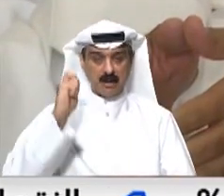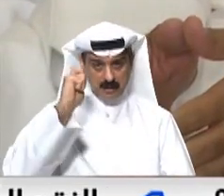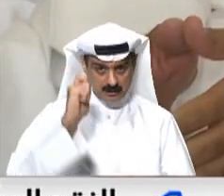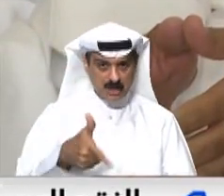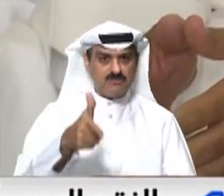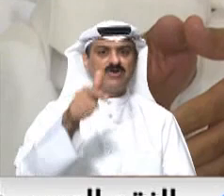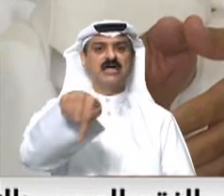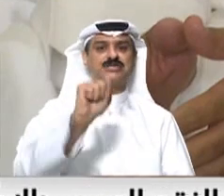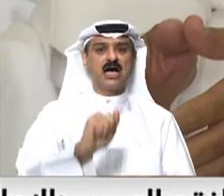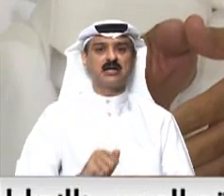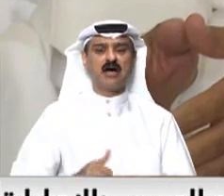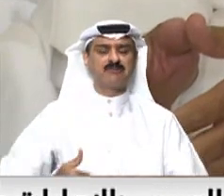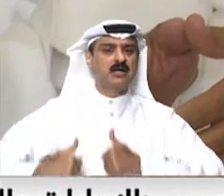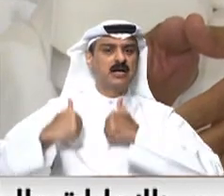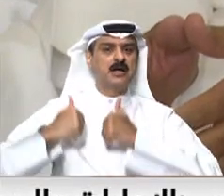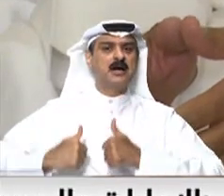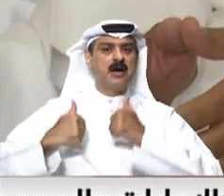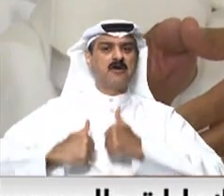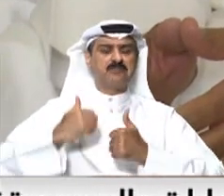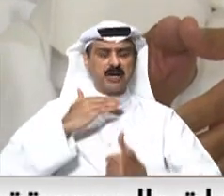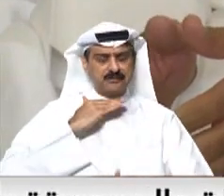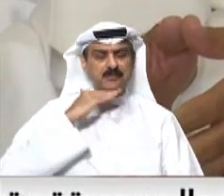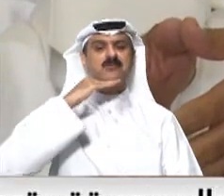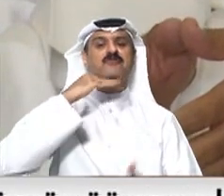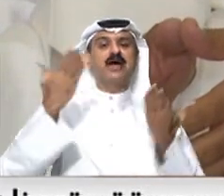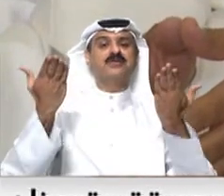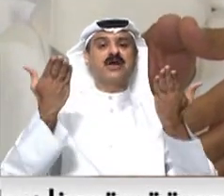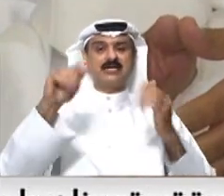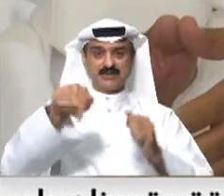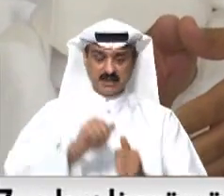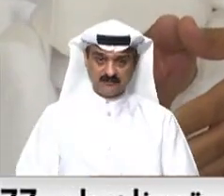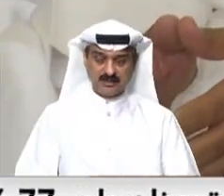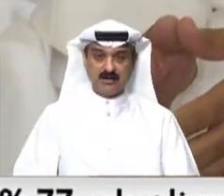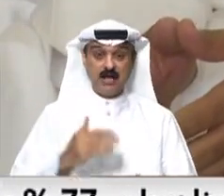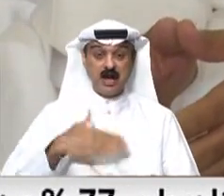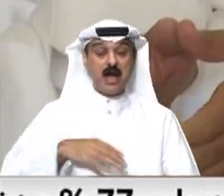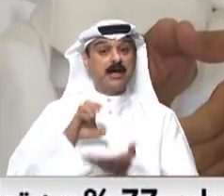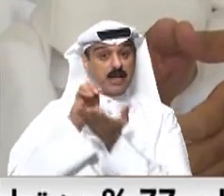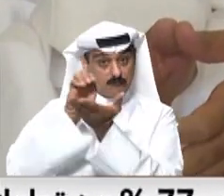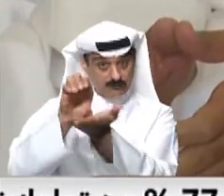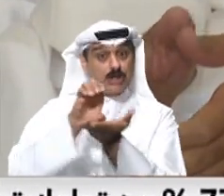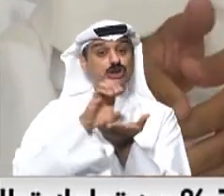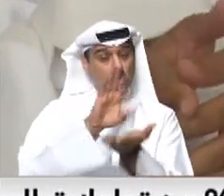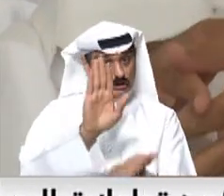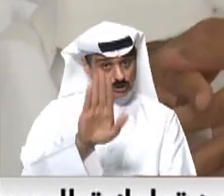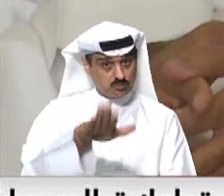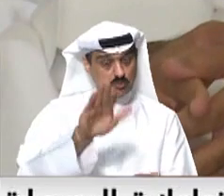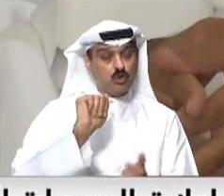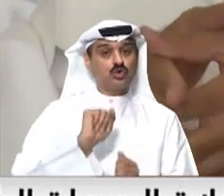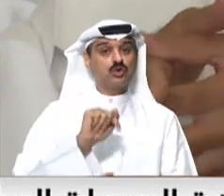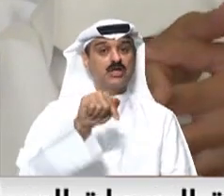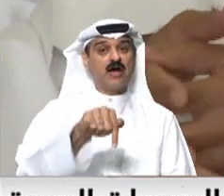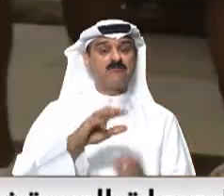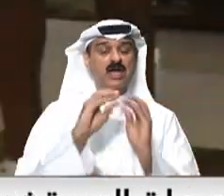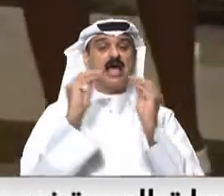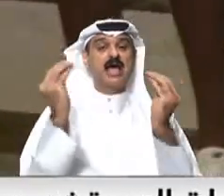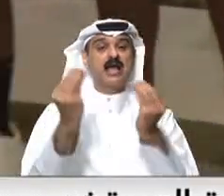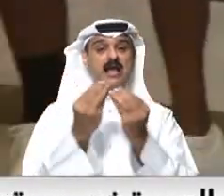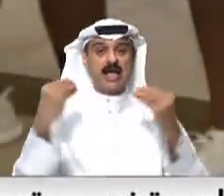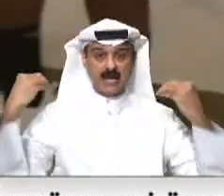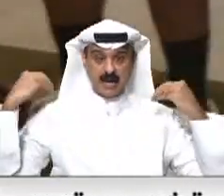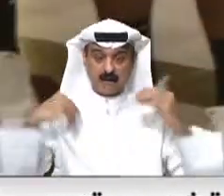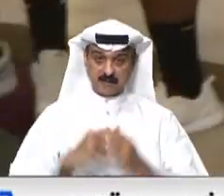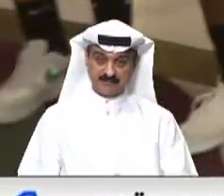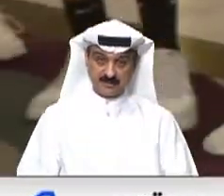الله، شرفتونا ورفعتوا الرأس، وبإذن الله حتى تكريم لكم موجود التكريم بحكم لوائح الهيئة العامة للرياضة.